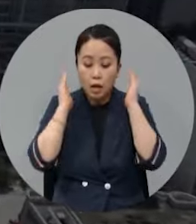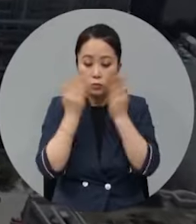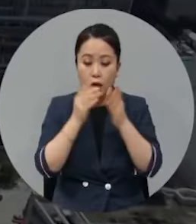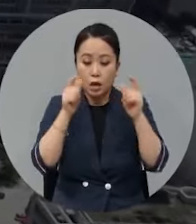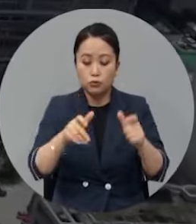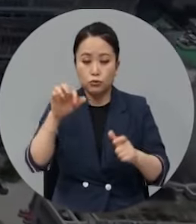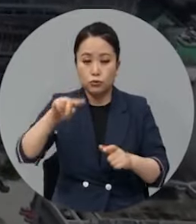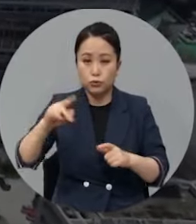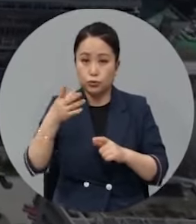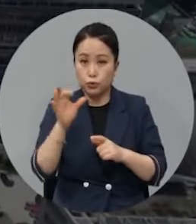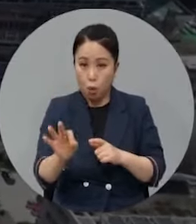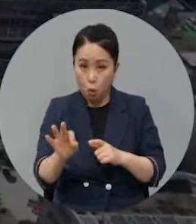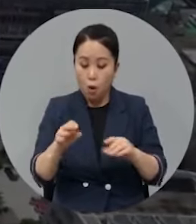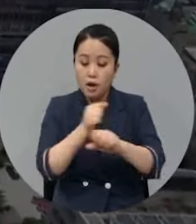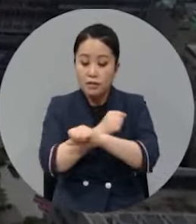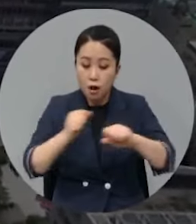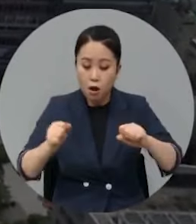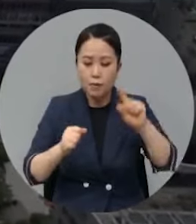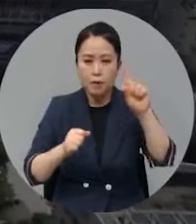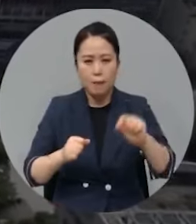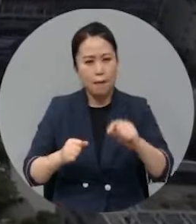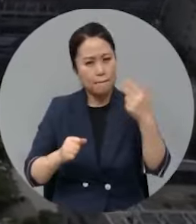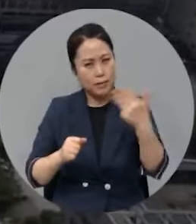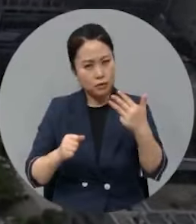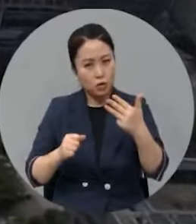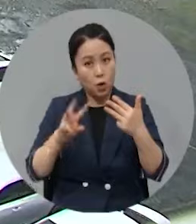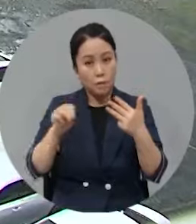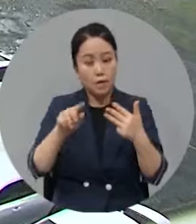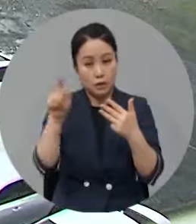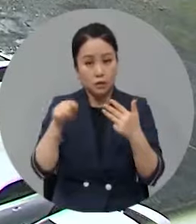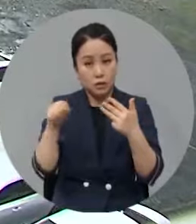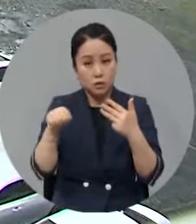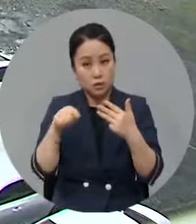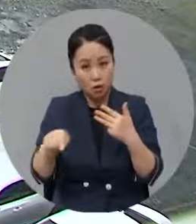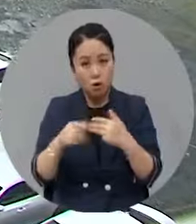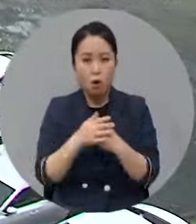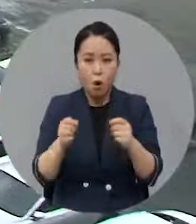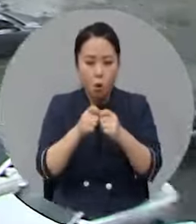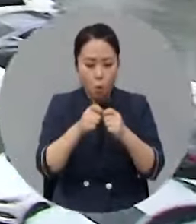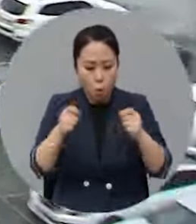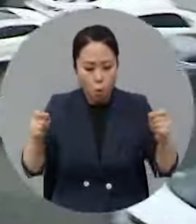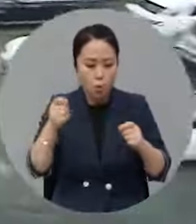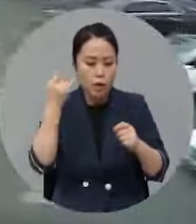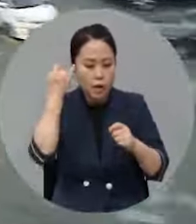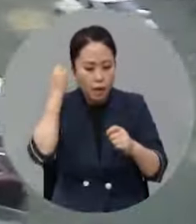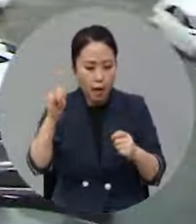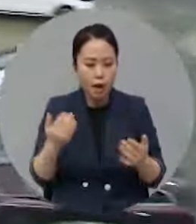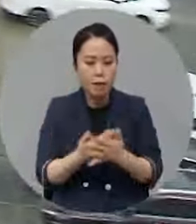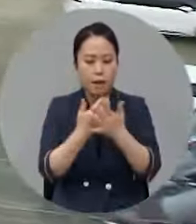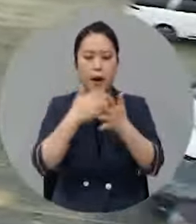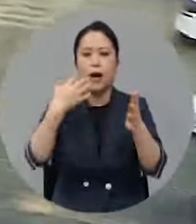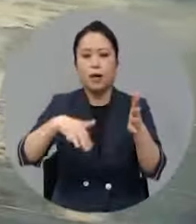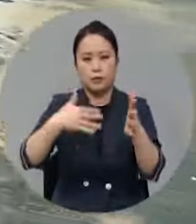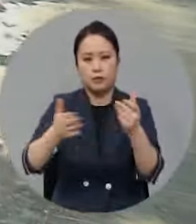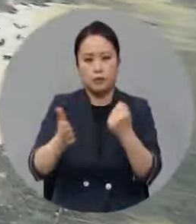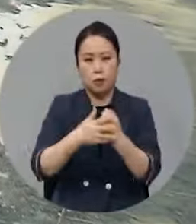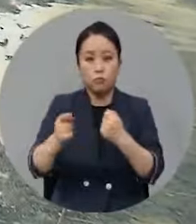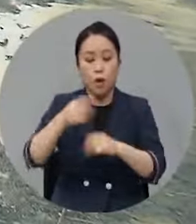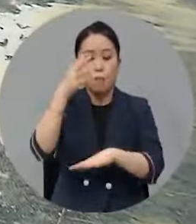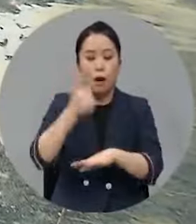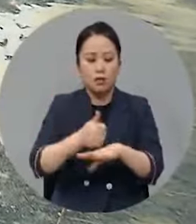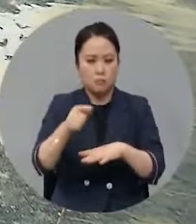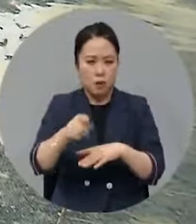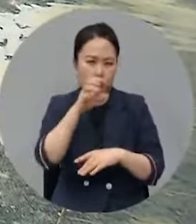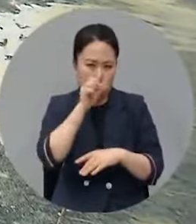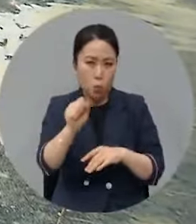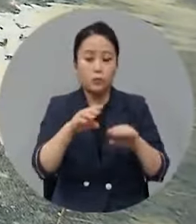해운대구 우동 18,000여 제곱미터 땅입니다. 장기 미개발 부지로 마린시티의 마지막 남은 금싸라기 땅으로 불립니다.